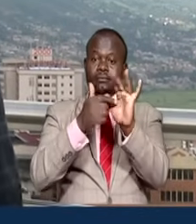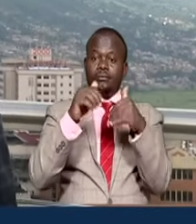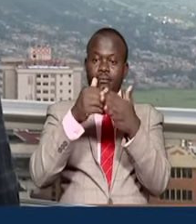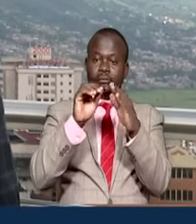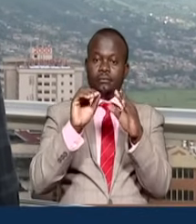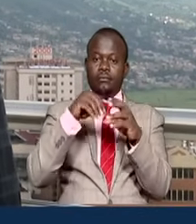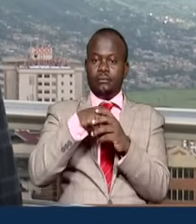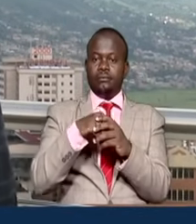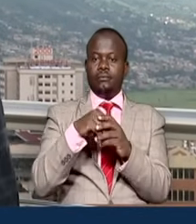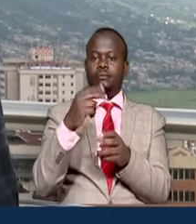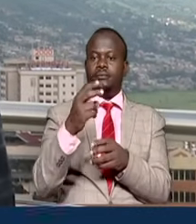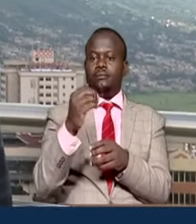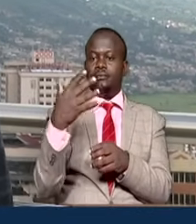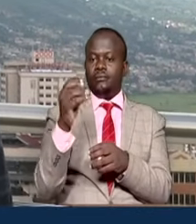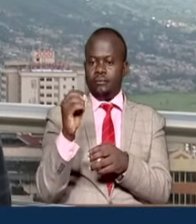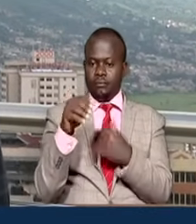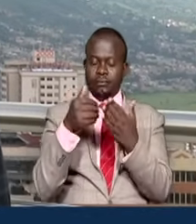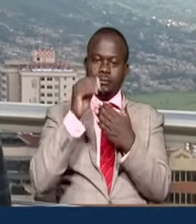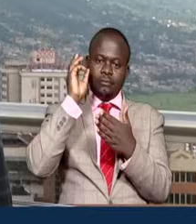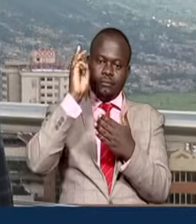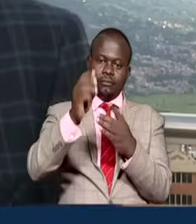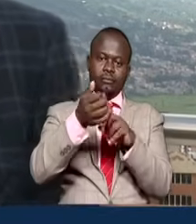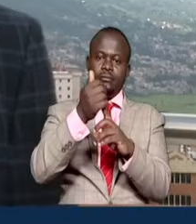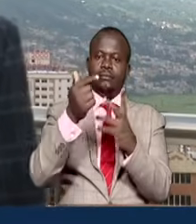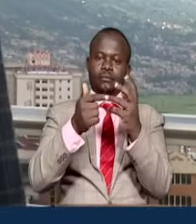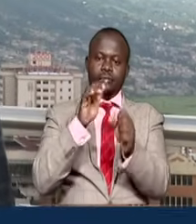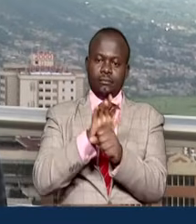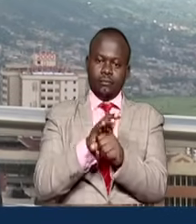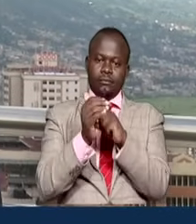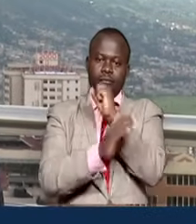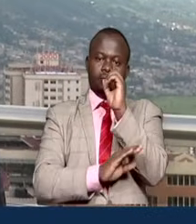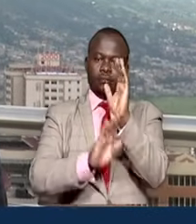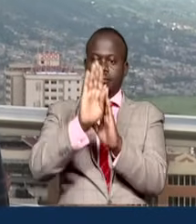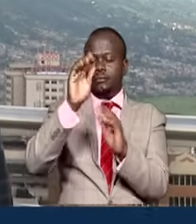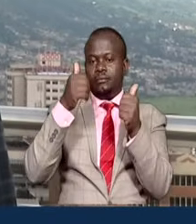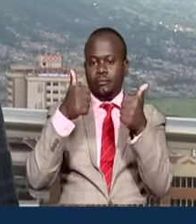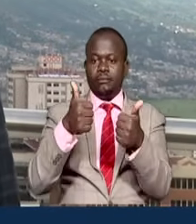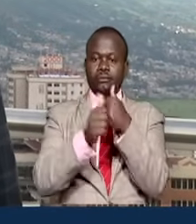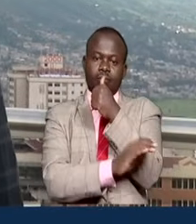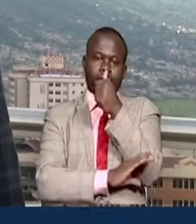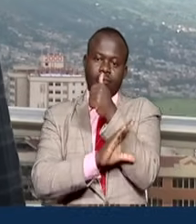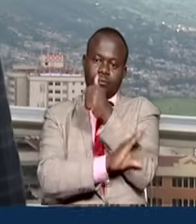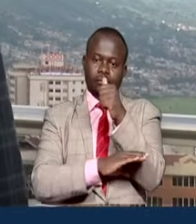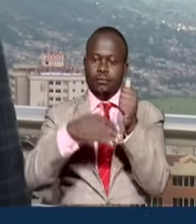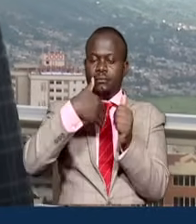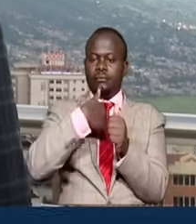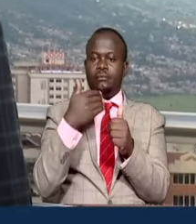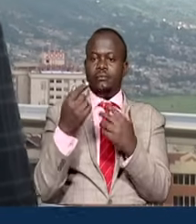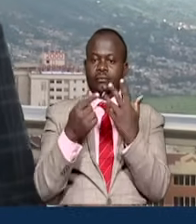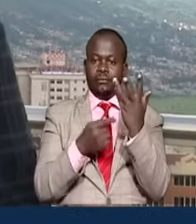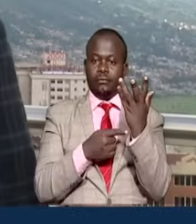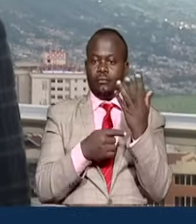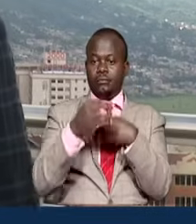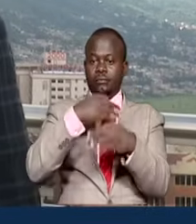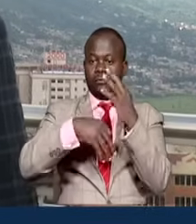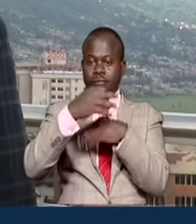muri 2050 ko tuzaba turi kure cyane. Igihugu giteye imbere neza ni igihugu gifite